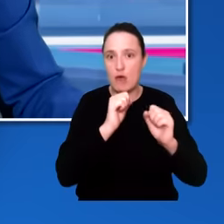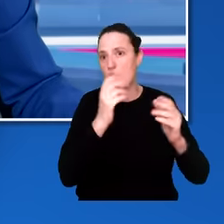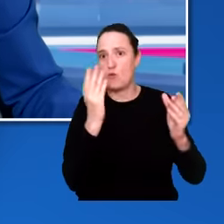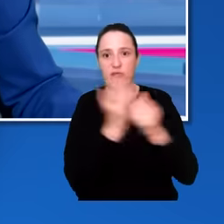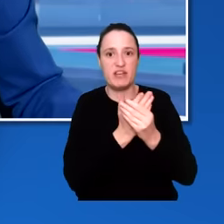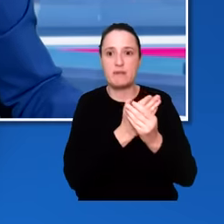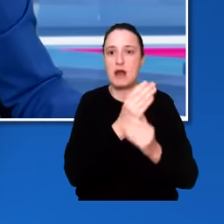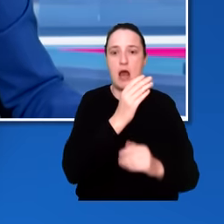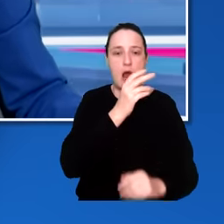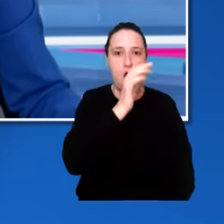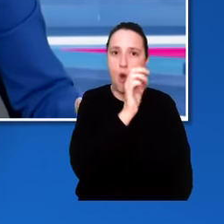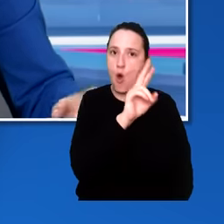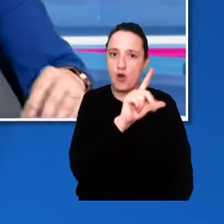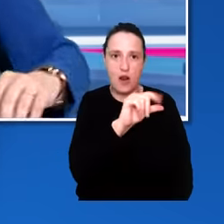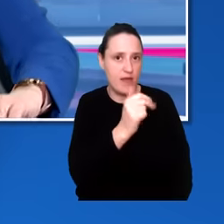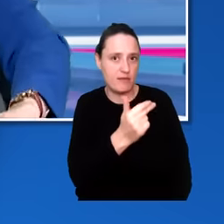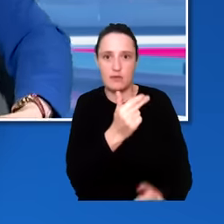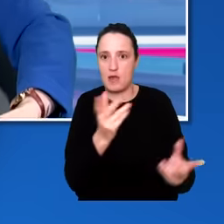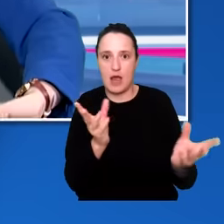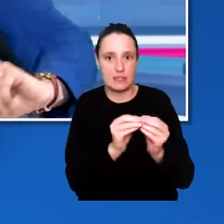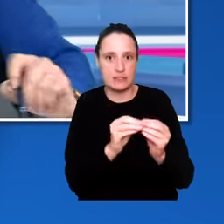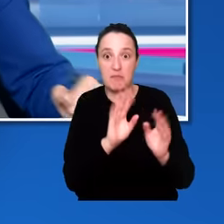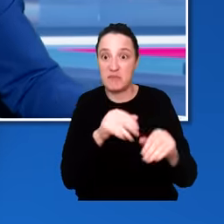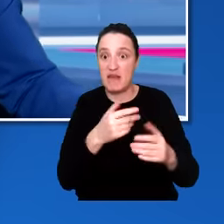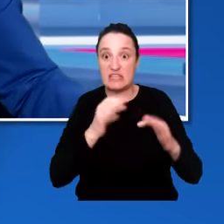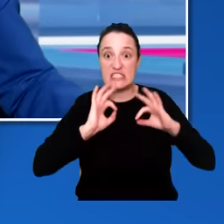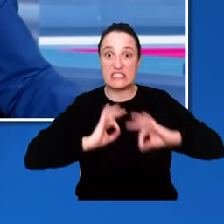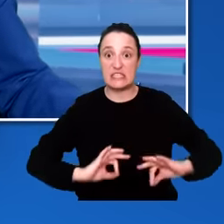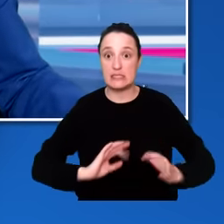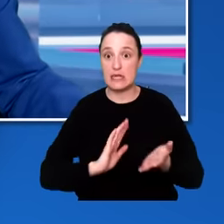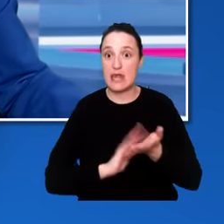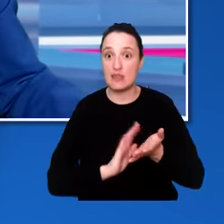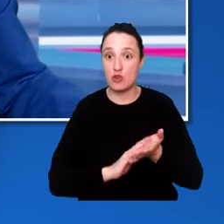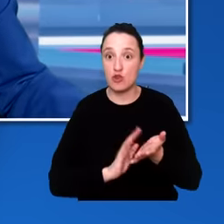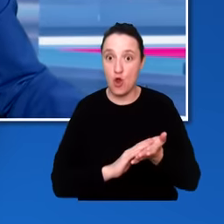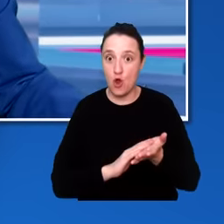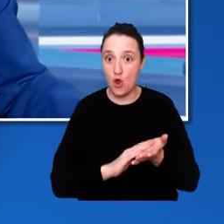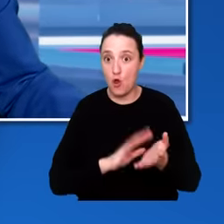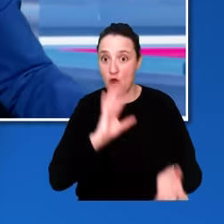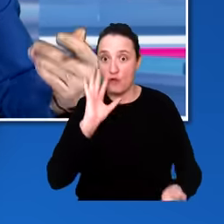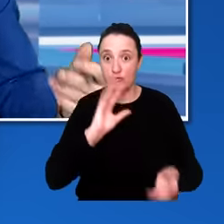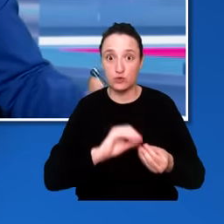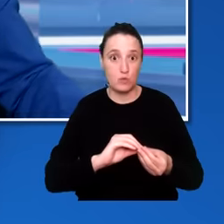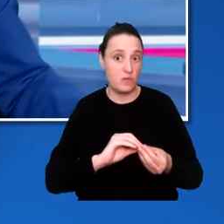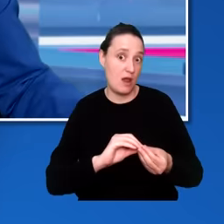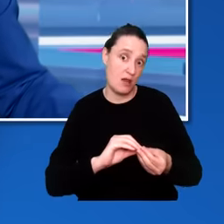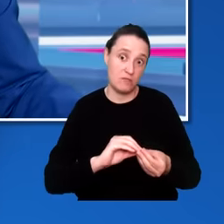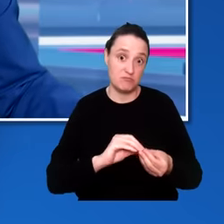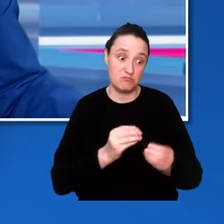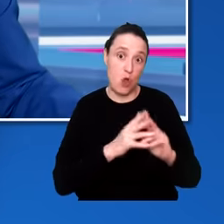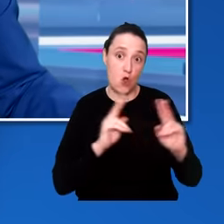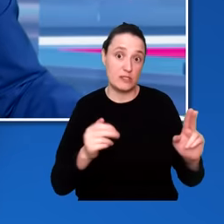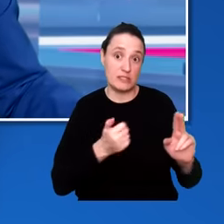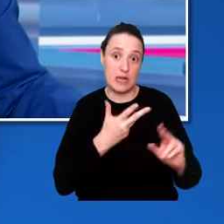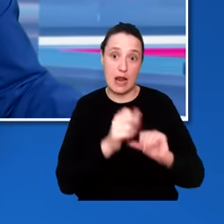na tyle fantastycznie, że podobno jego zysk netto z tej współpracy osiągnął poziom w ciągu kilku lat